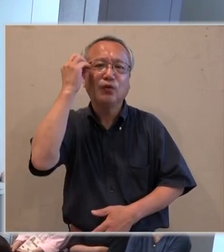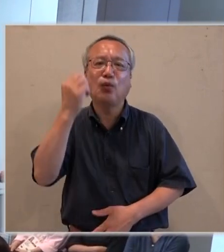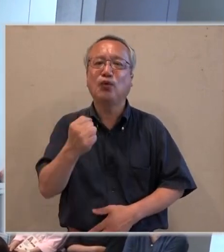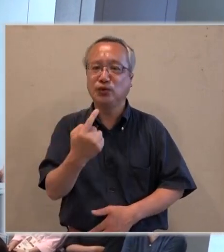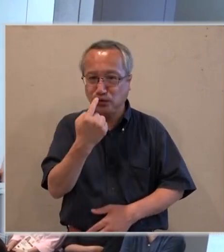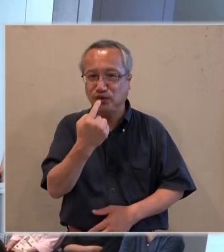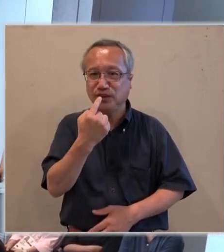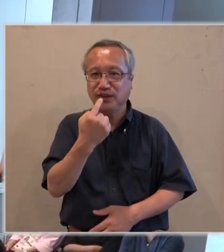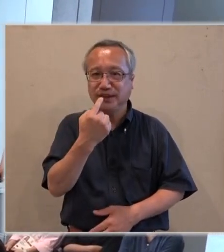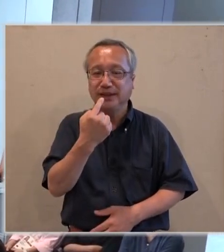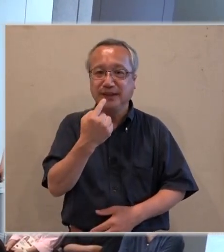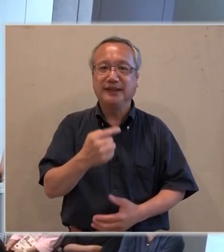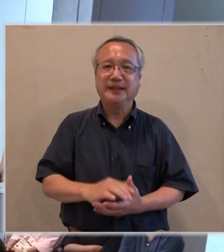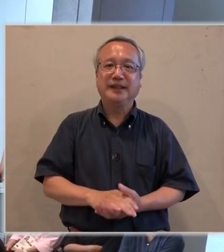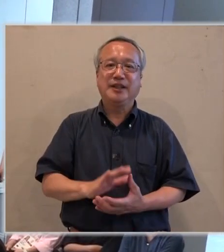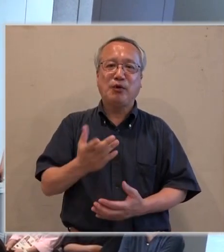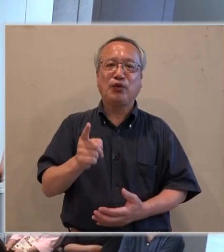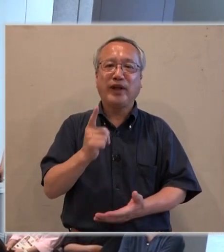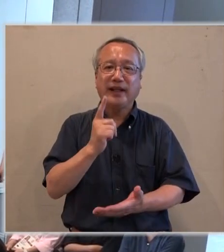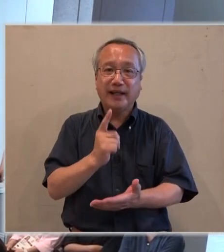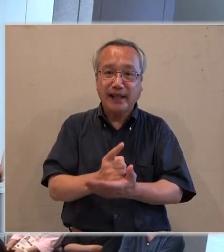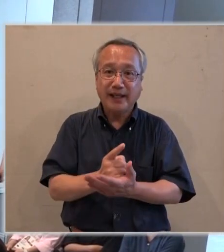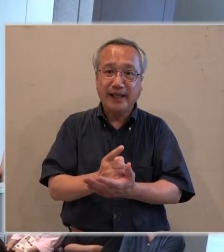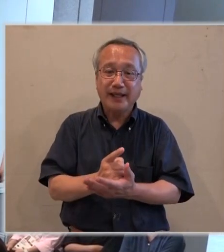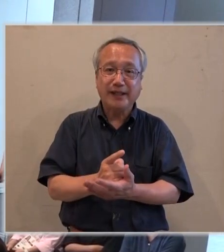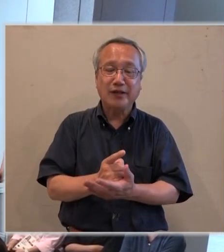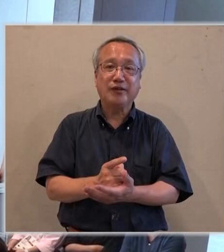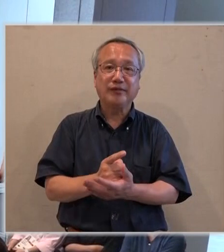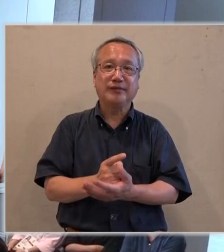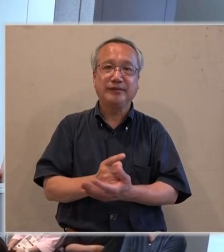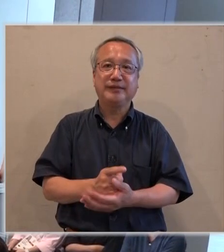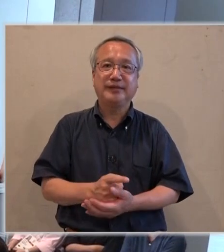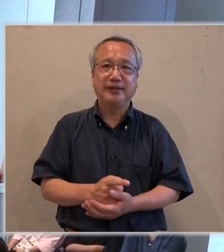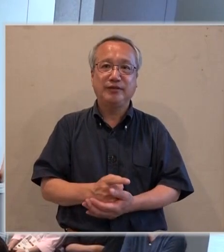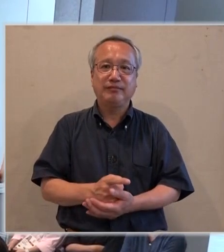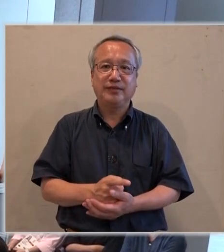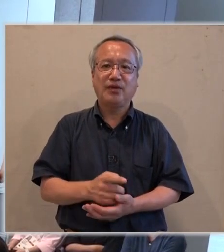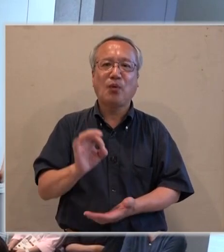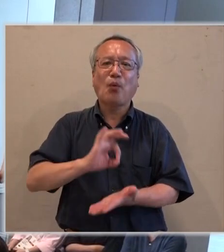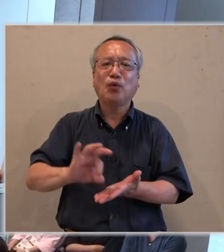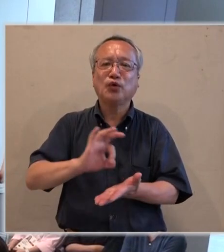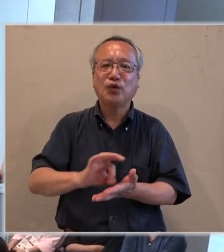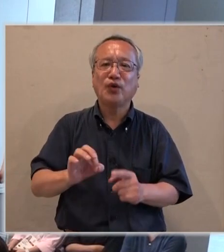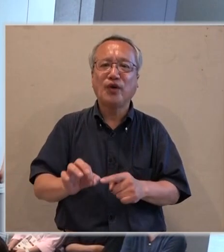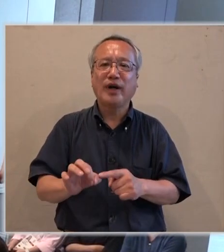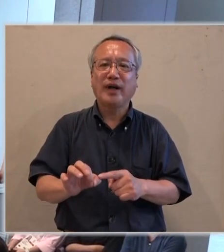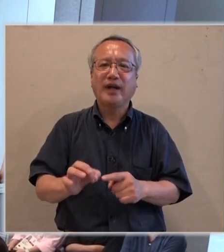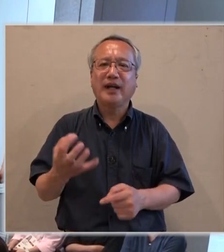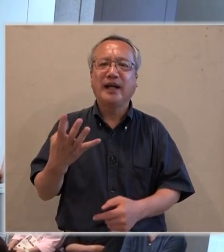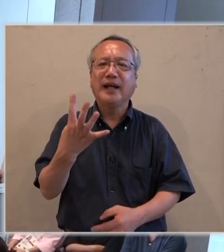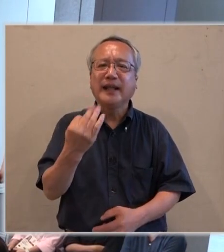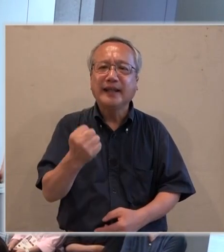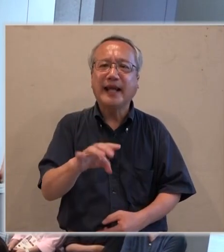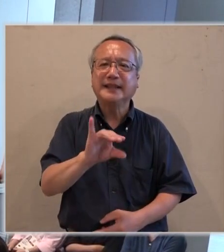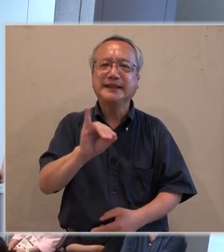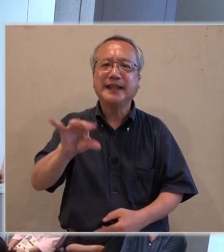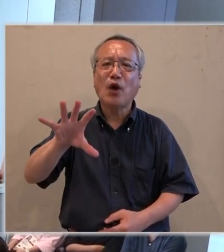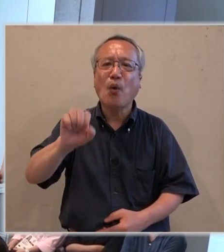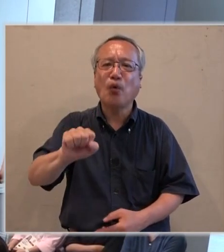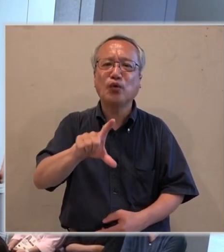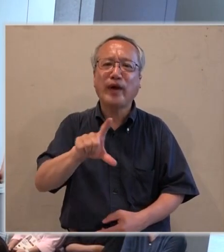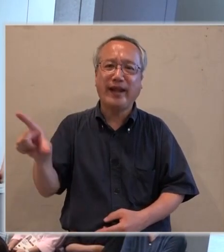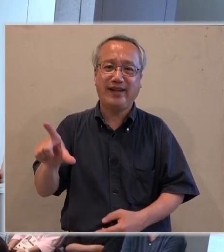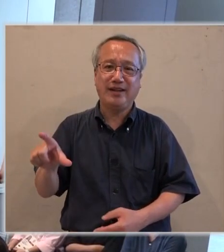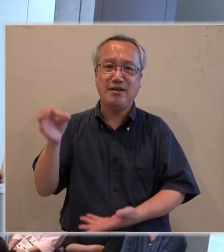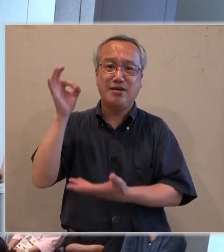が、ただやっぱりそれだけのコストがなんかニュースで見てても何千億円とかそういう一社会人